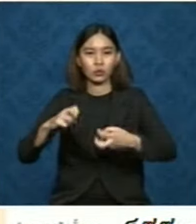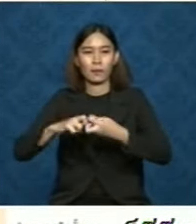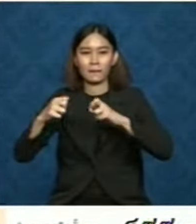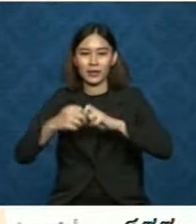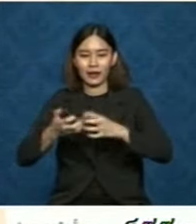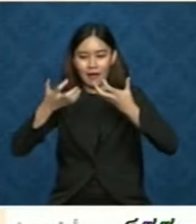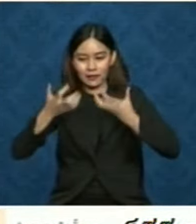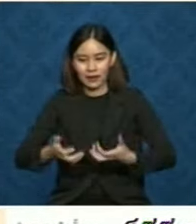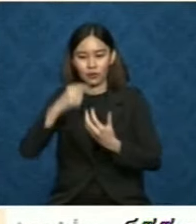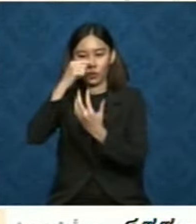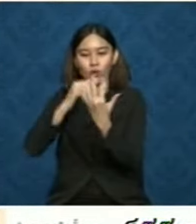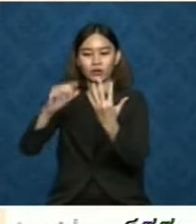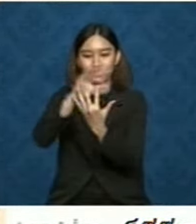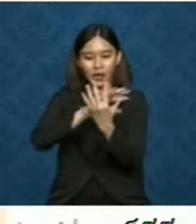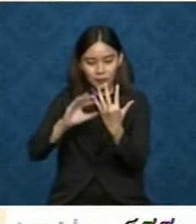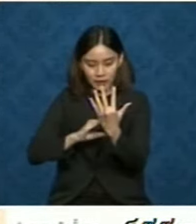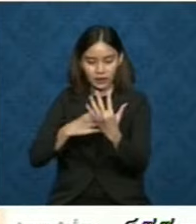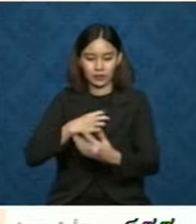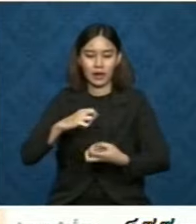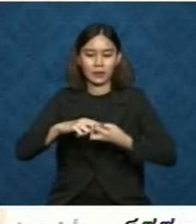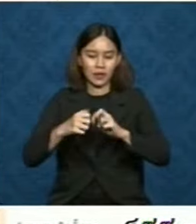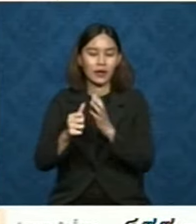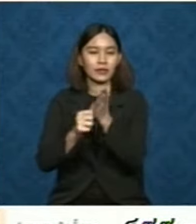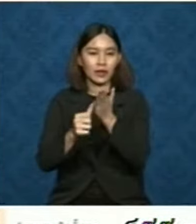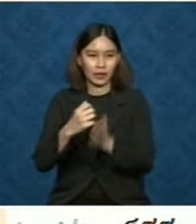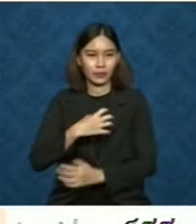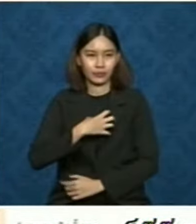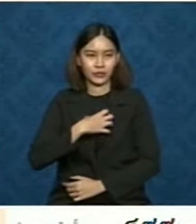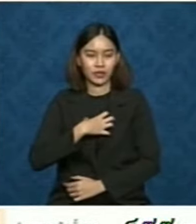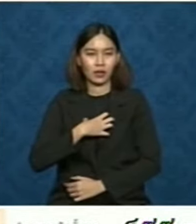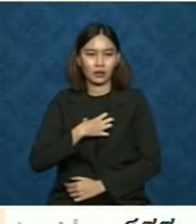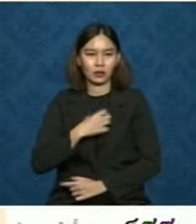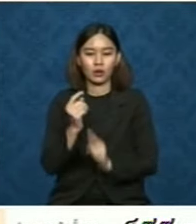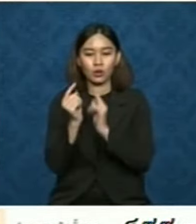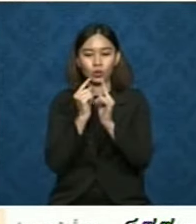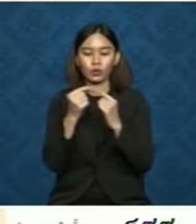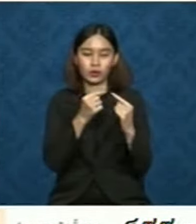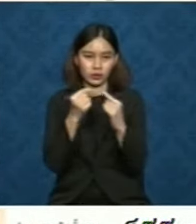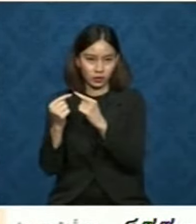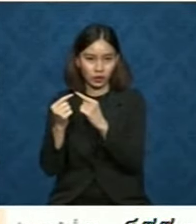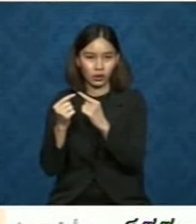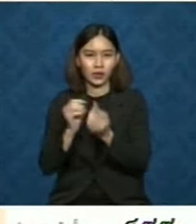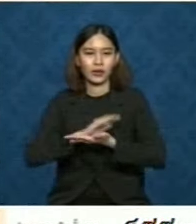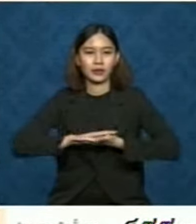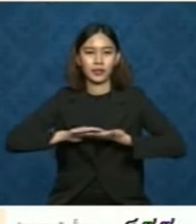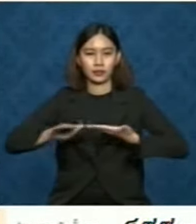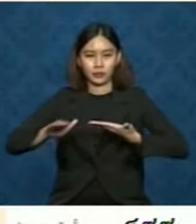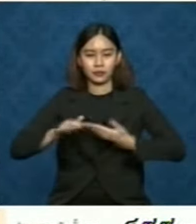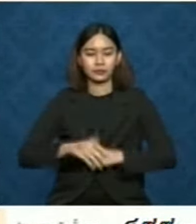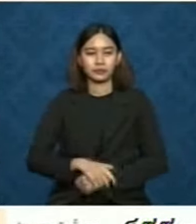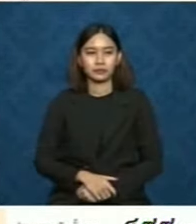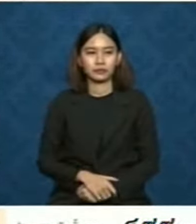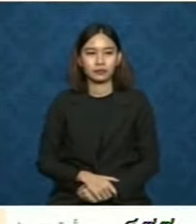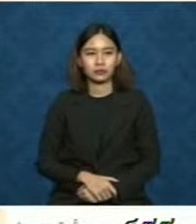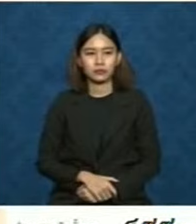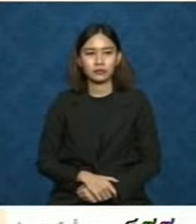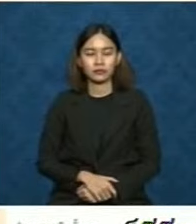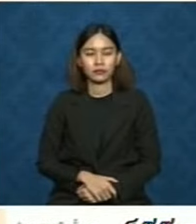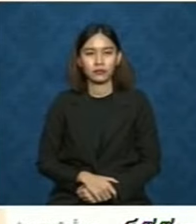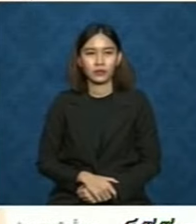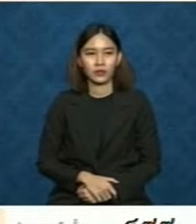วิกฤตของประเทศทุกอย่างอย่างจะแก้ไขเดี๋ยวก็จะได้ประสานกันให้เกิดความเรียบร้อยมากที่สุดนะ